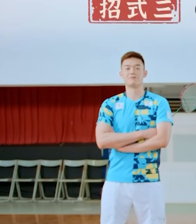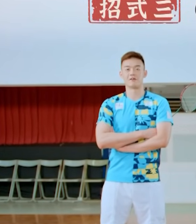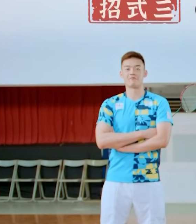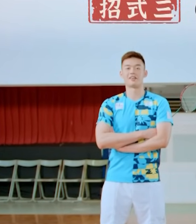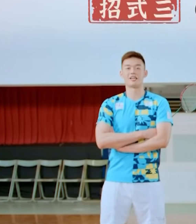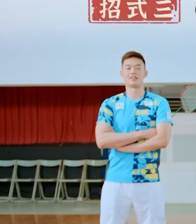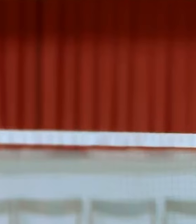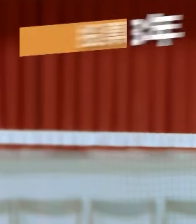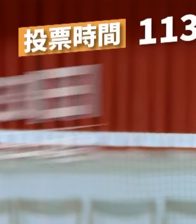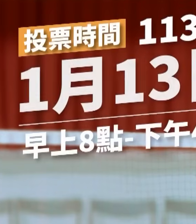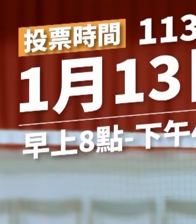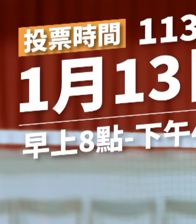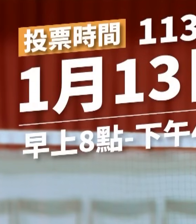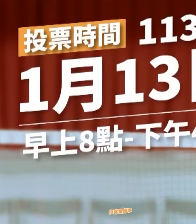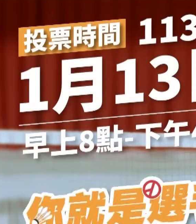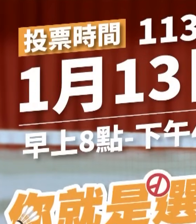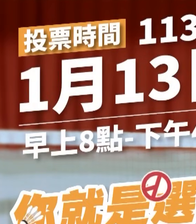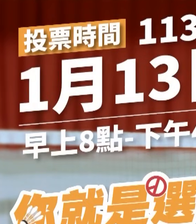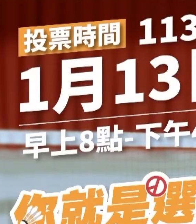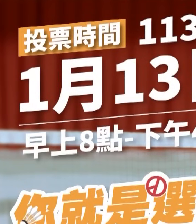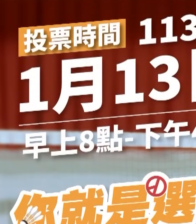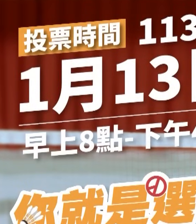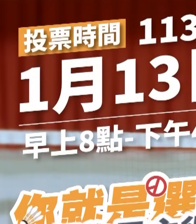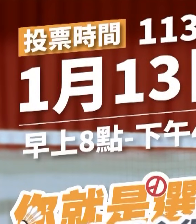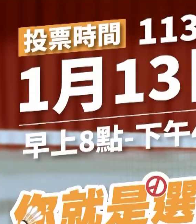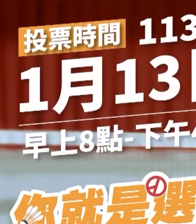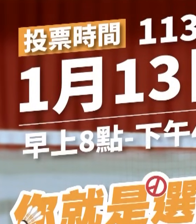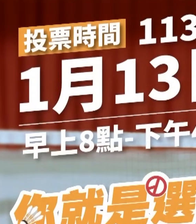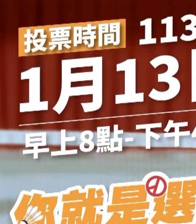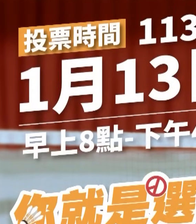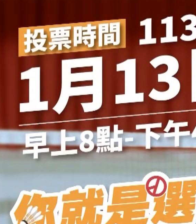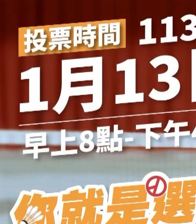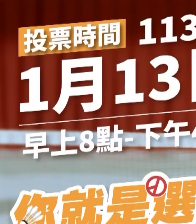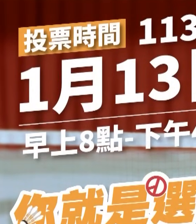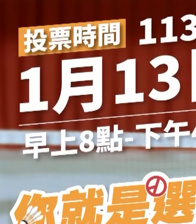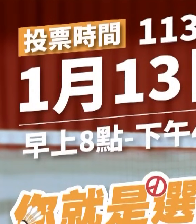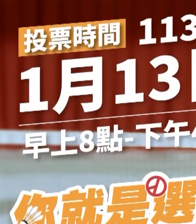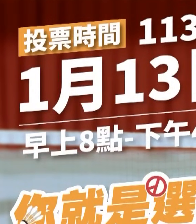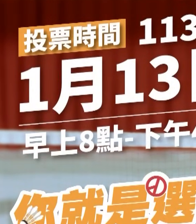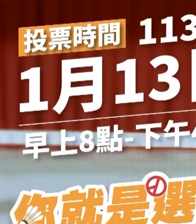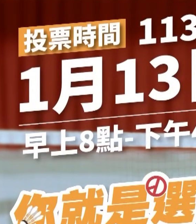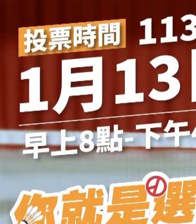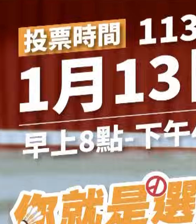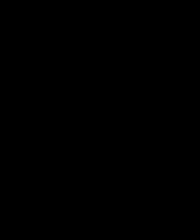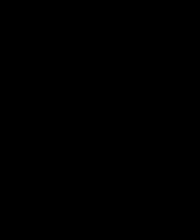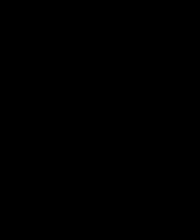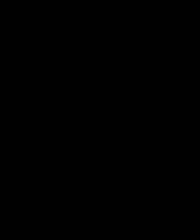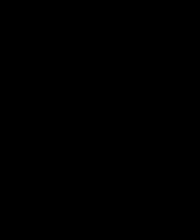爱你不是烦恼，应该是上，唔就会限速，强化比民主得分。